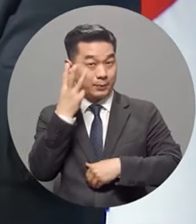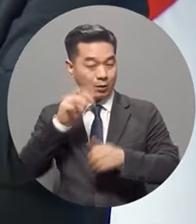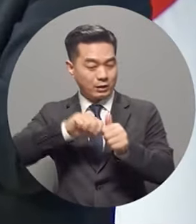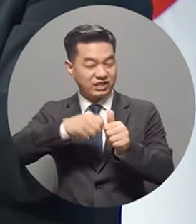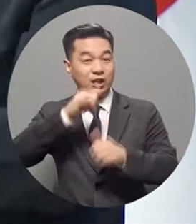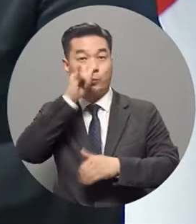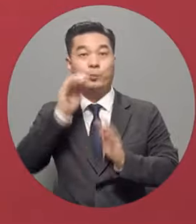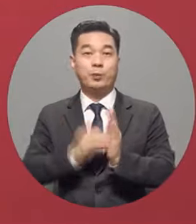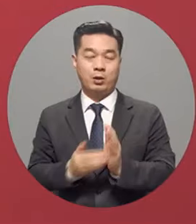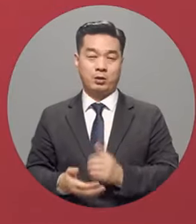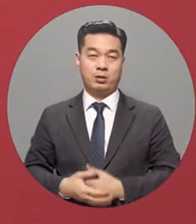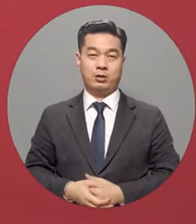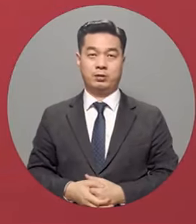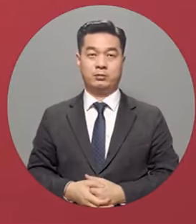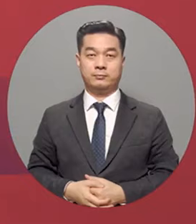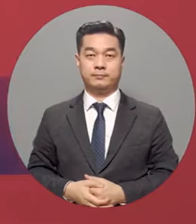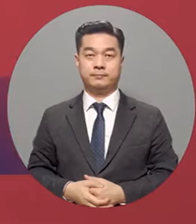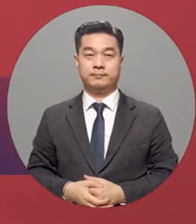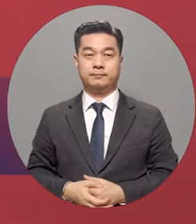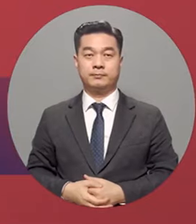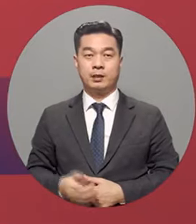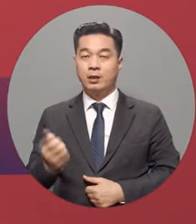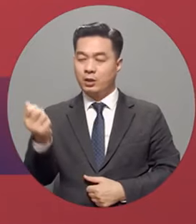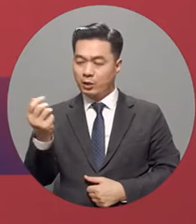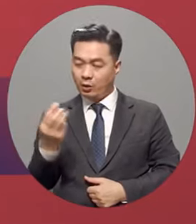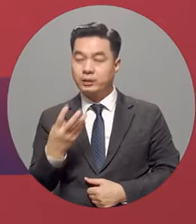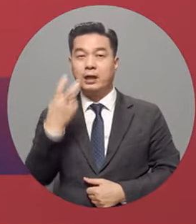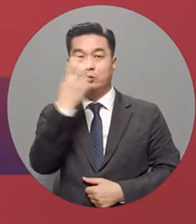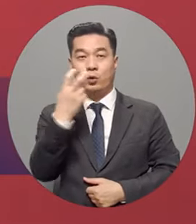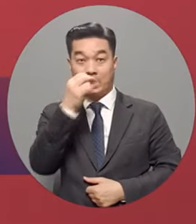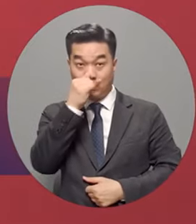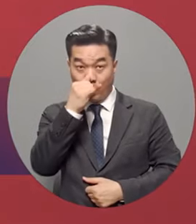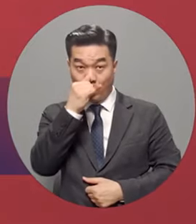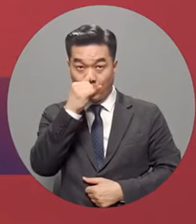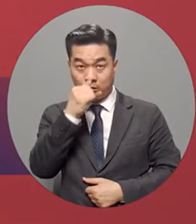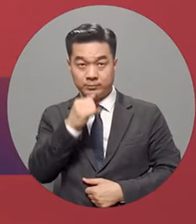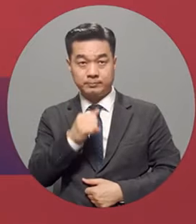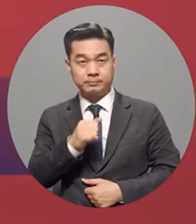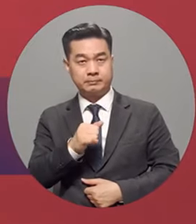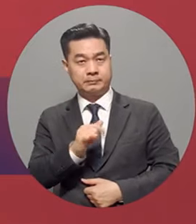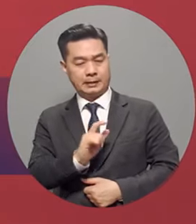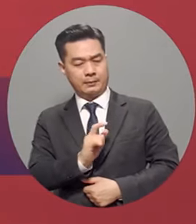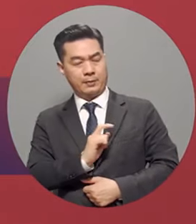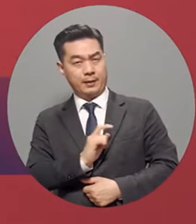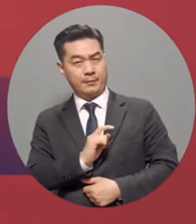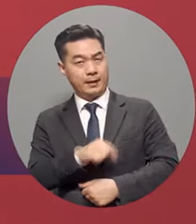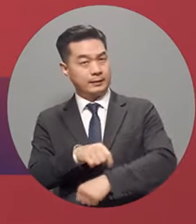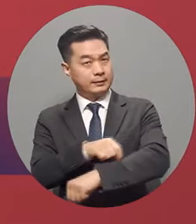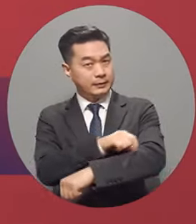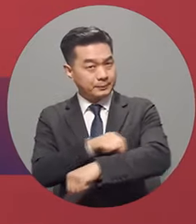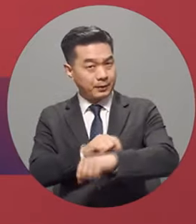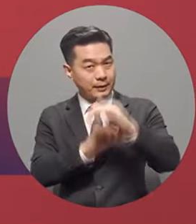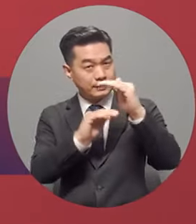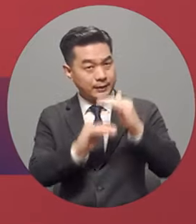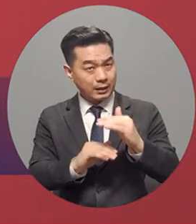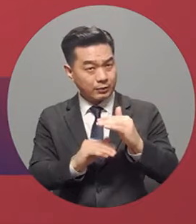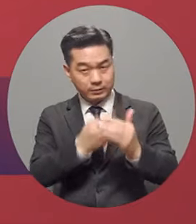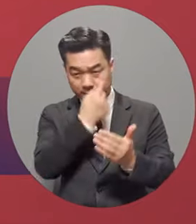했습니다. 여러 차례 조사를 했습니다. 문제될 만한 특별한